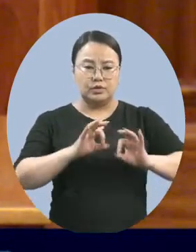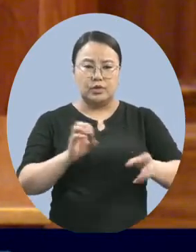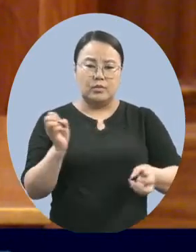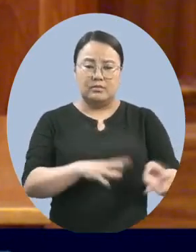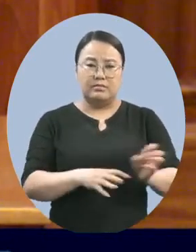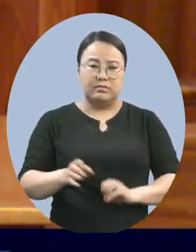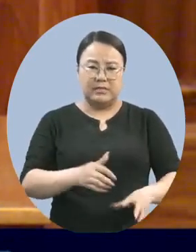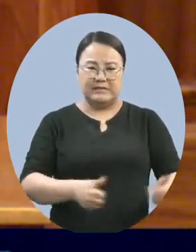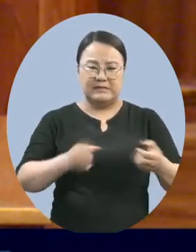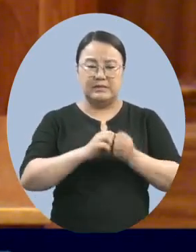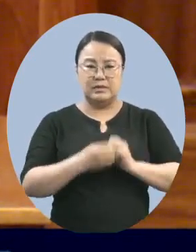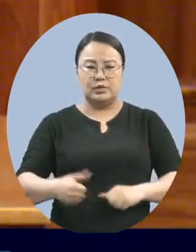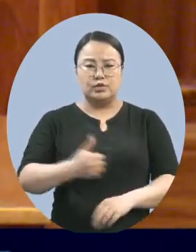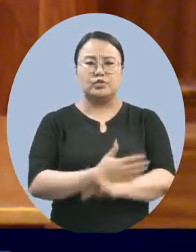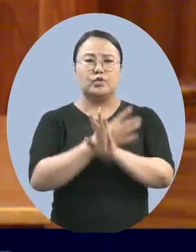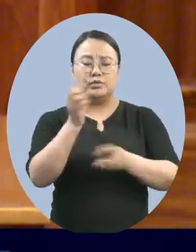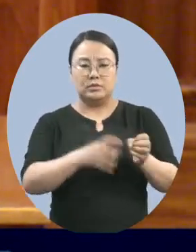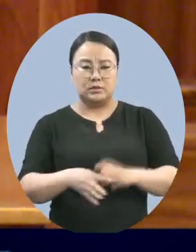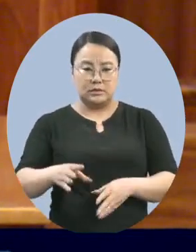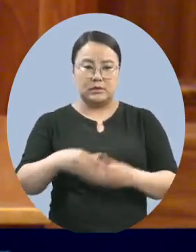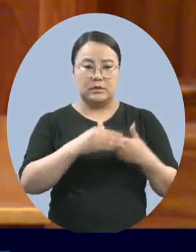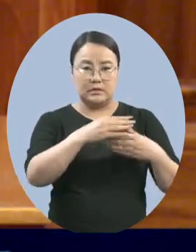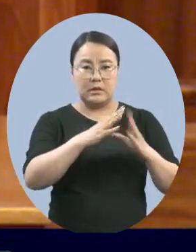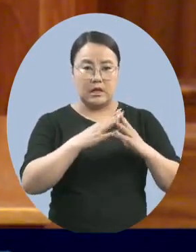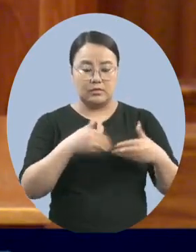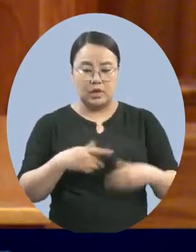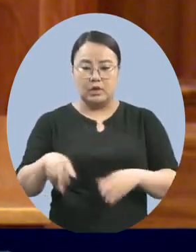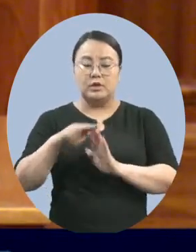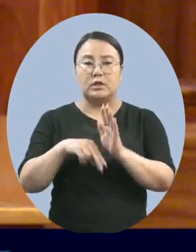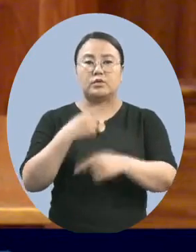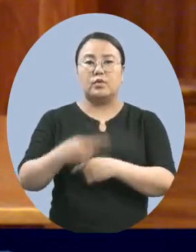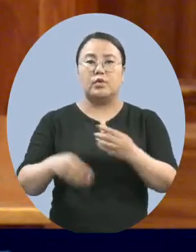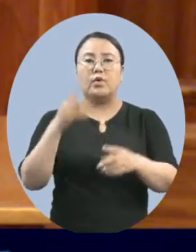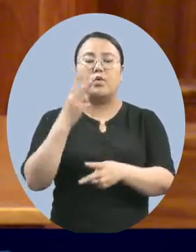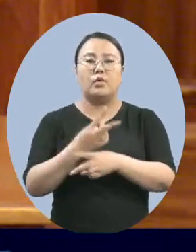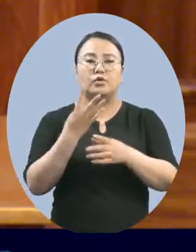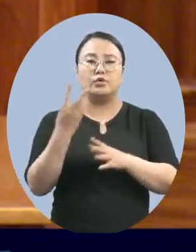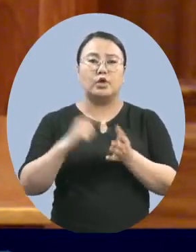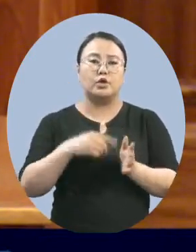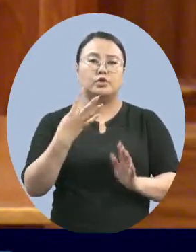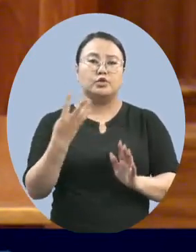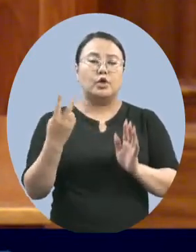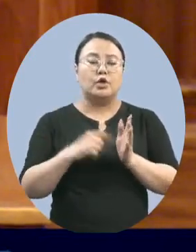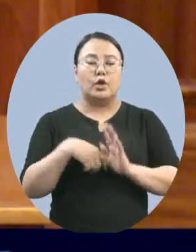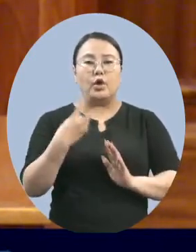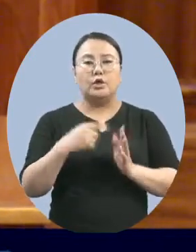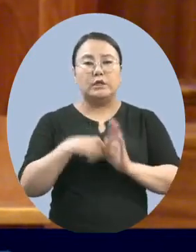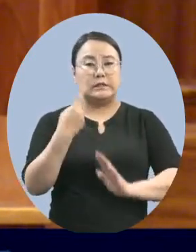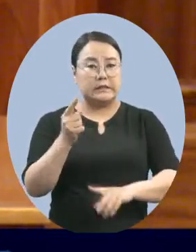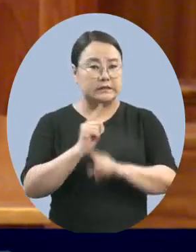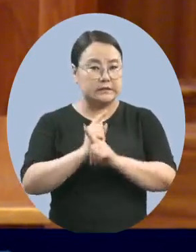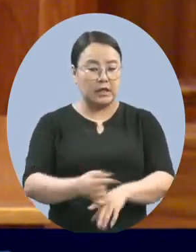чиглэлийн хуралдаан даргачаас өгсөний дагуу Монгол Улсын их хурлын чуулганы хуралдааны дэгэн тухай хуулийн 42-р зүйлийн 42-ын 2-1 заасныг